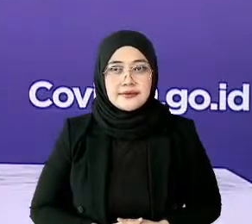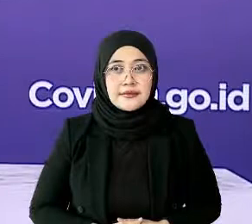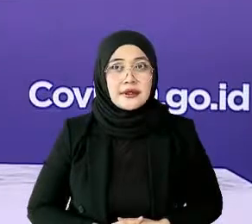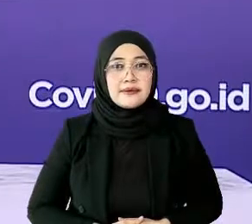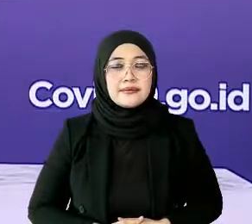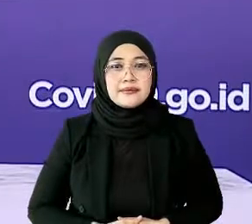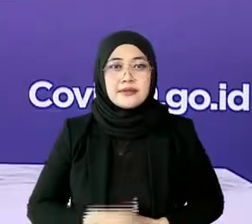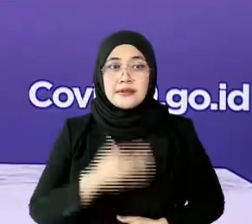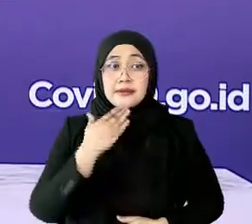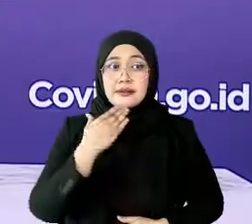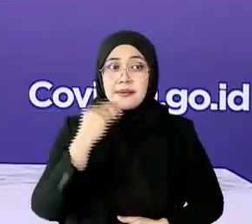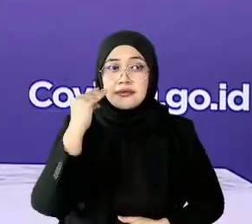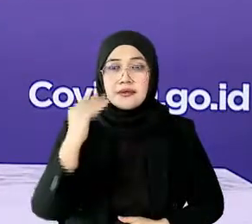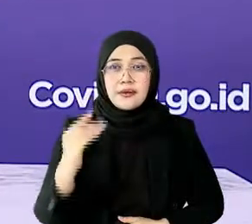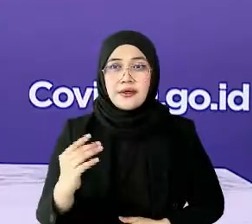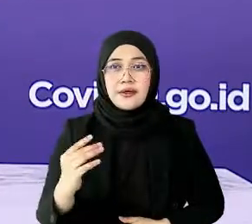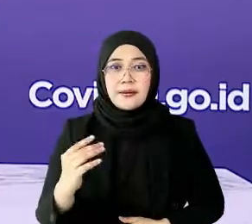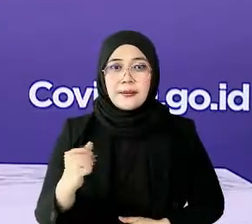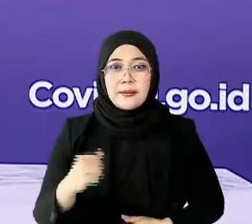Hai selamat sore